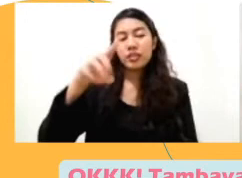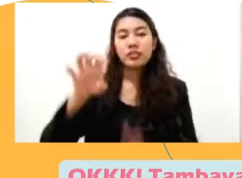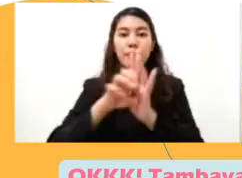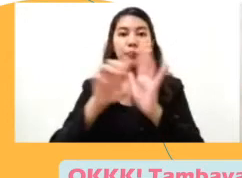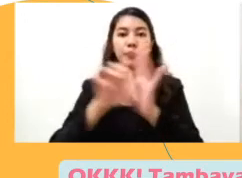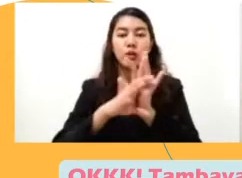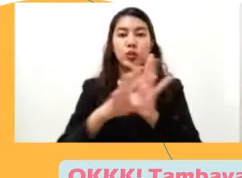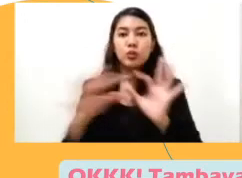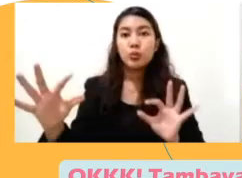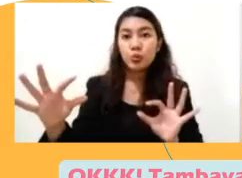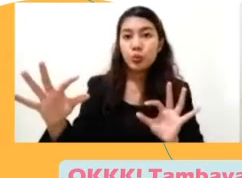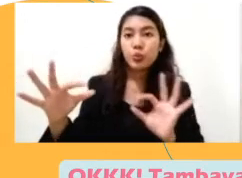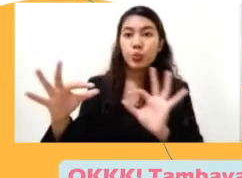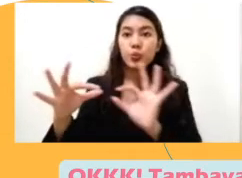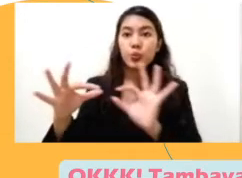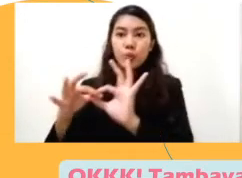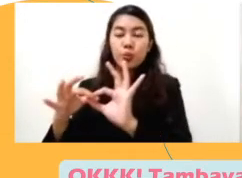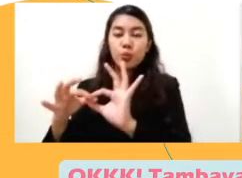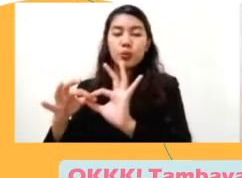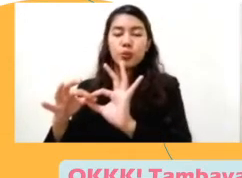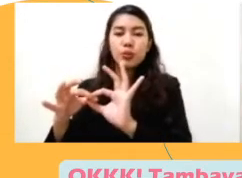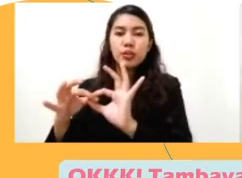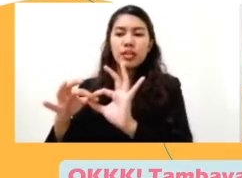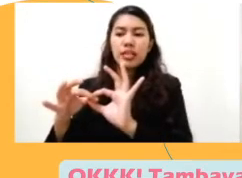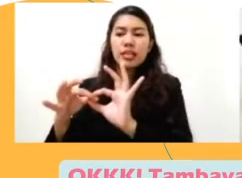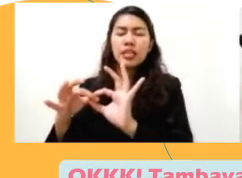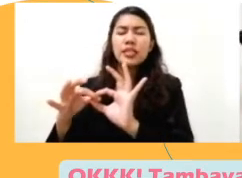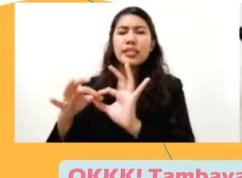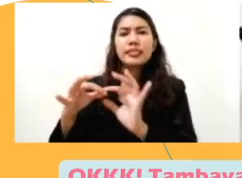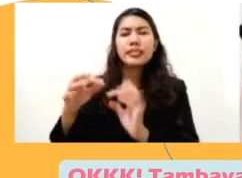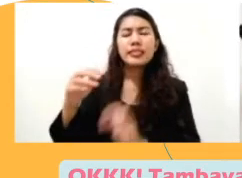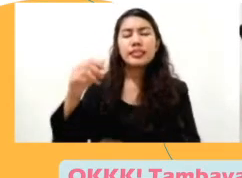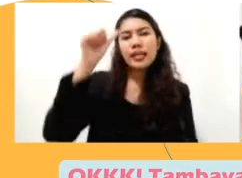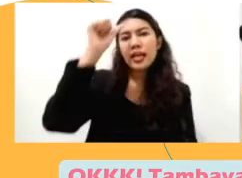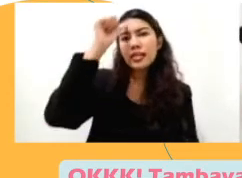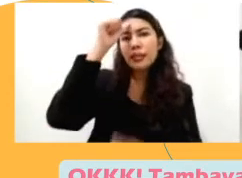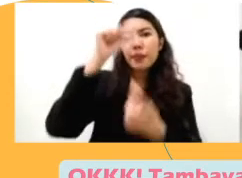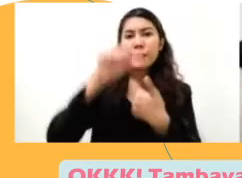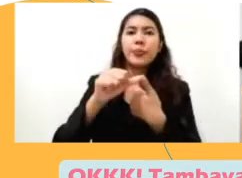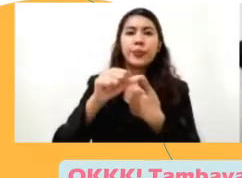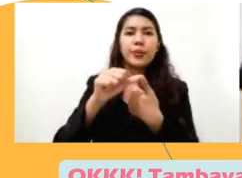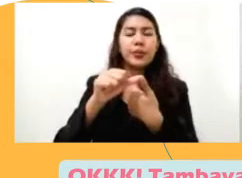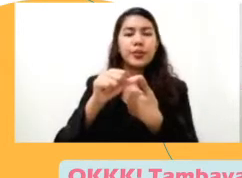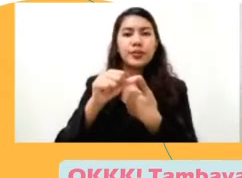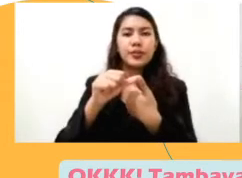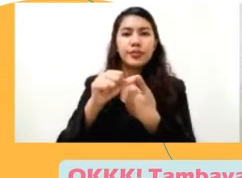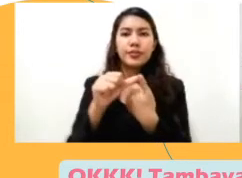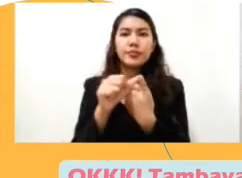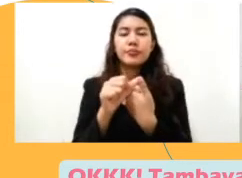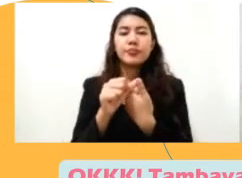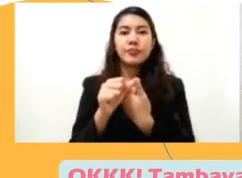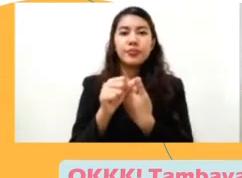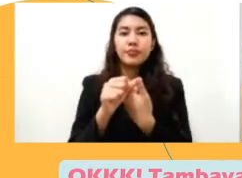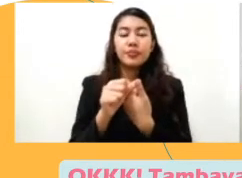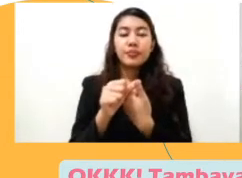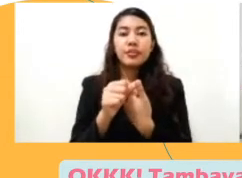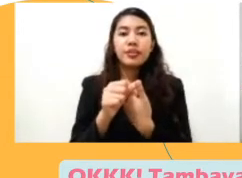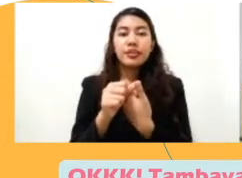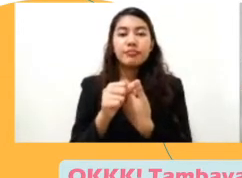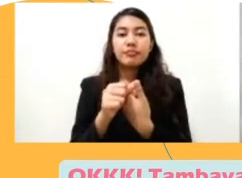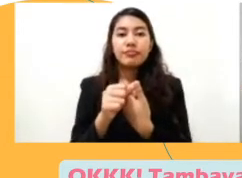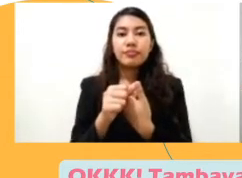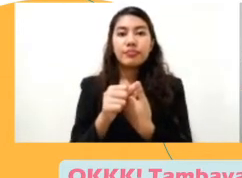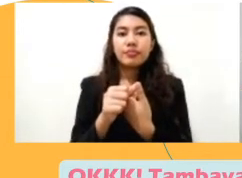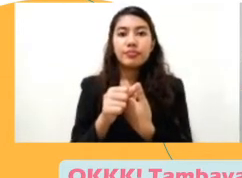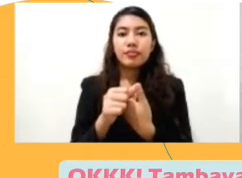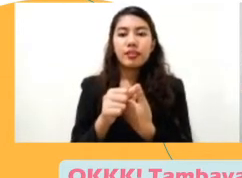pakikipag-ugnayan natin, no, isipin natin na ito ay kahit, no, kahit sa mga